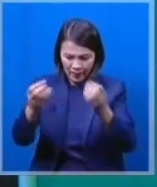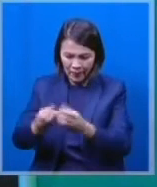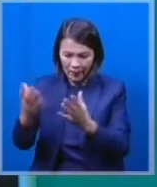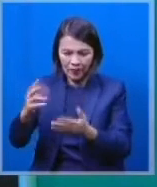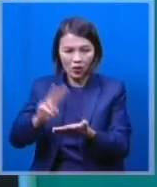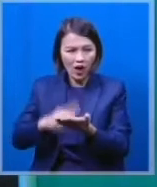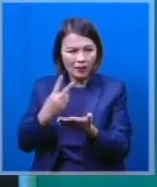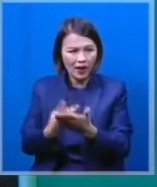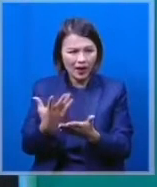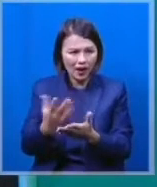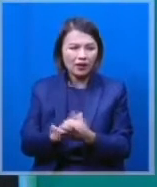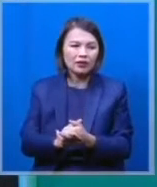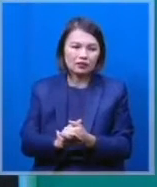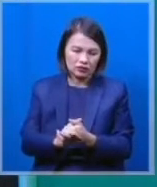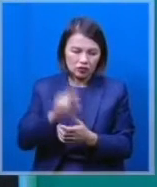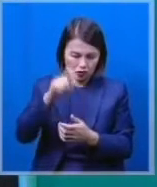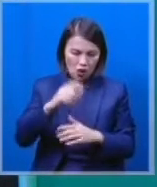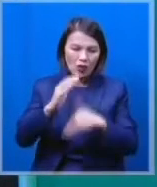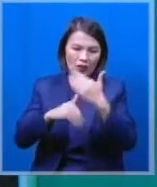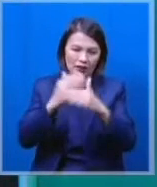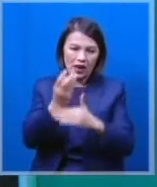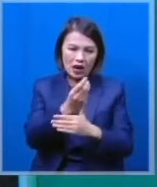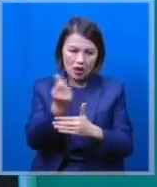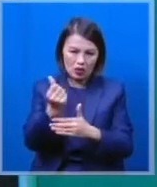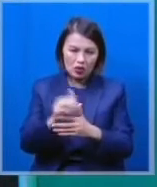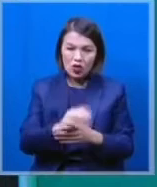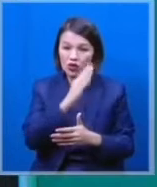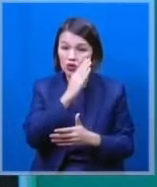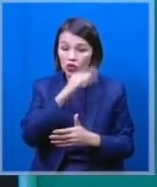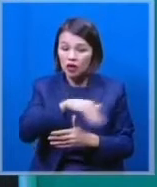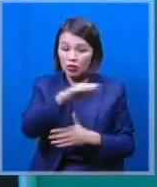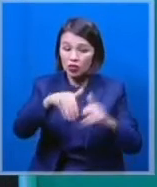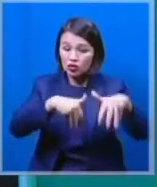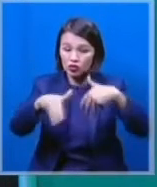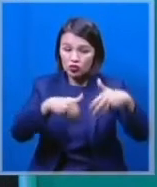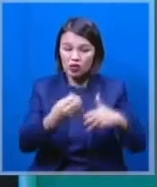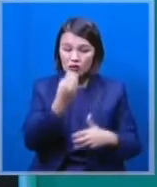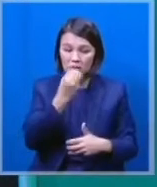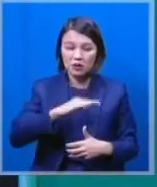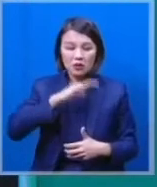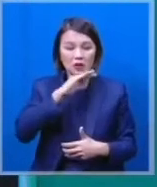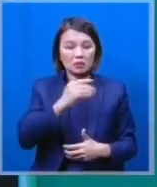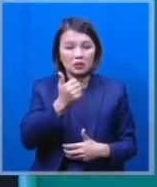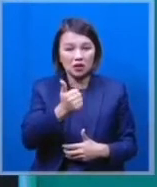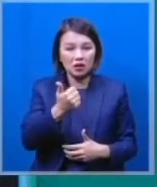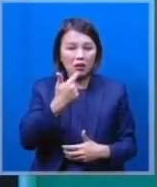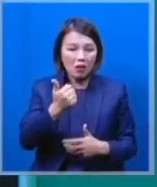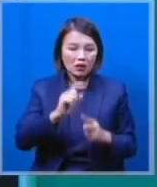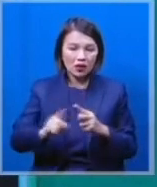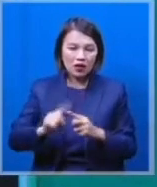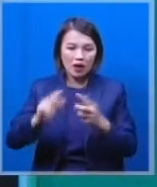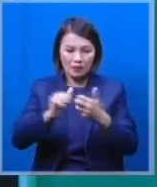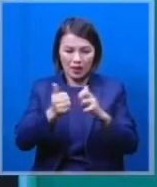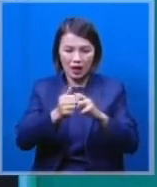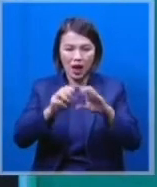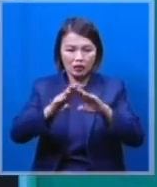เนี่ยก็ต้องเร่งเรื่องของการพัฒนาให้มีมากขึ้นเพราะว่าถ้าเกิดพี่น้องประชาชนมีความอยู่ดีกินดีปัญหาความไม่สงบมันน่าจะลด